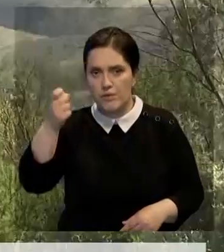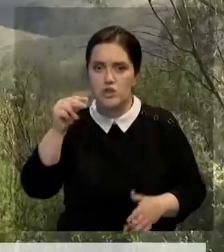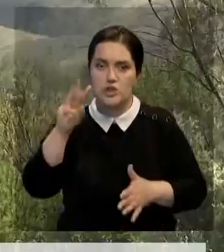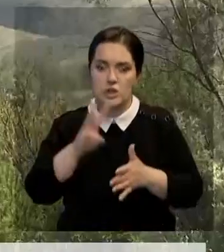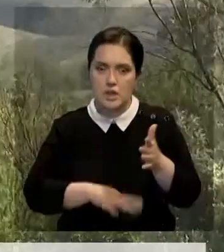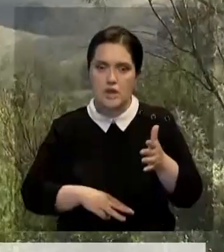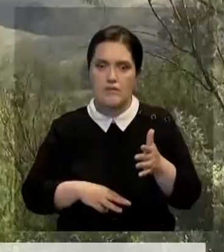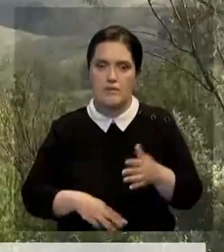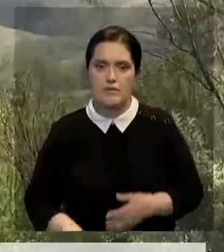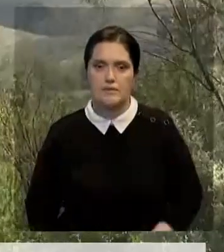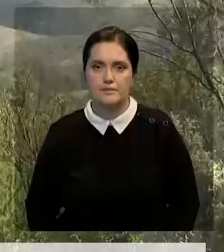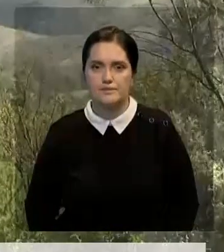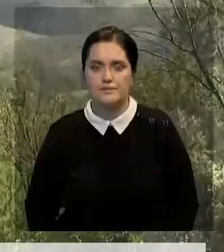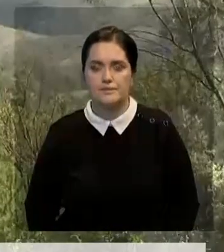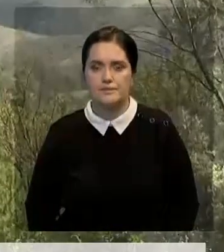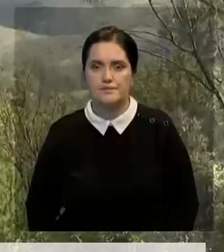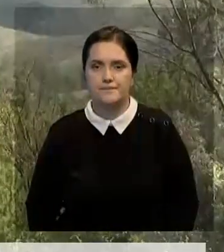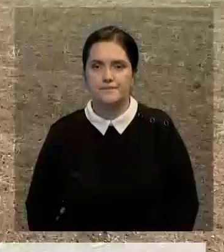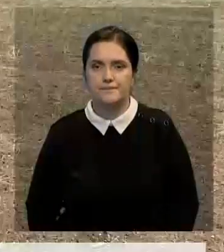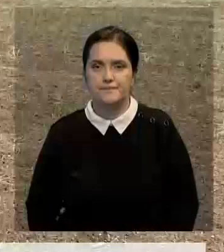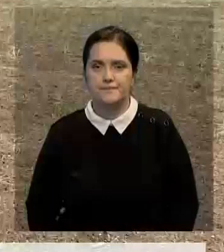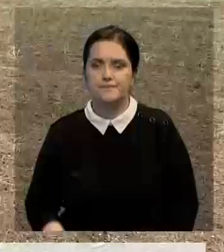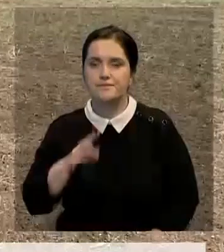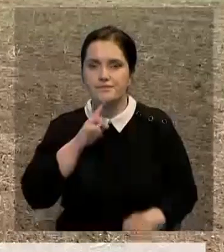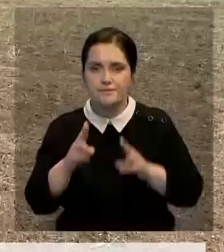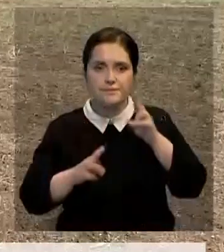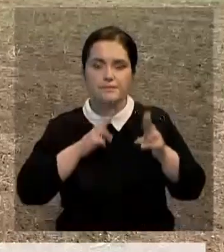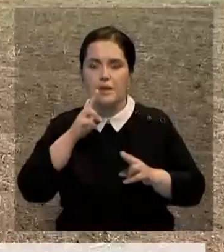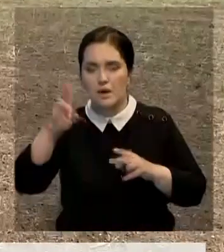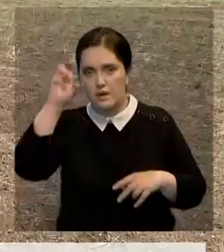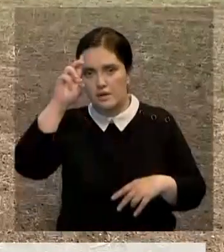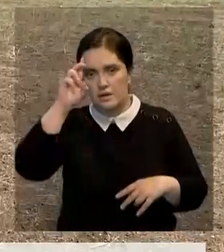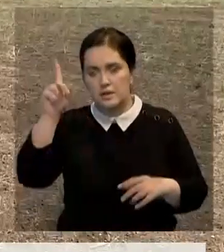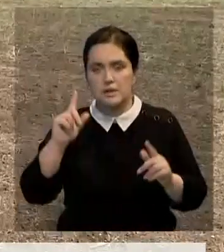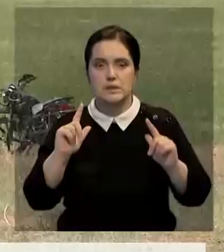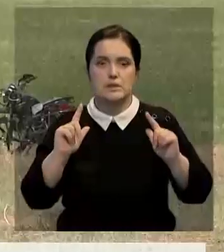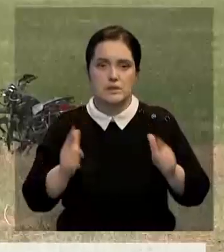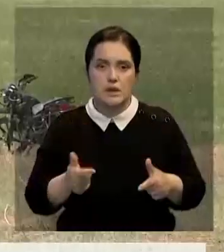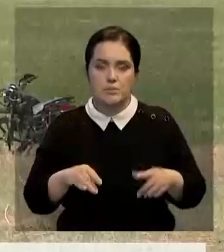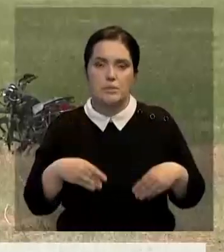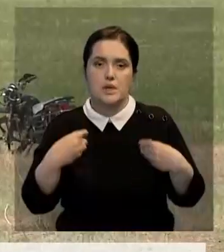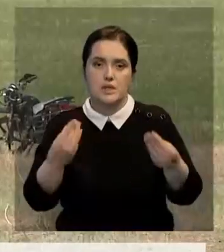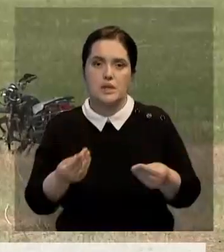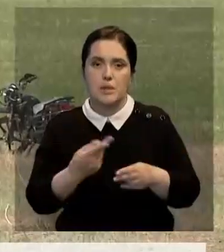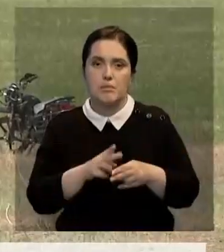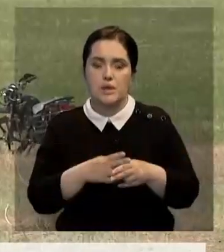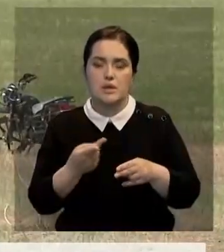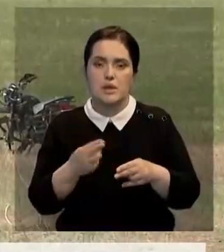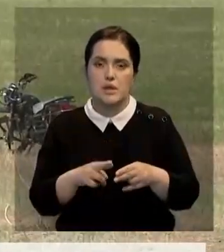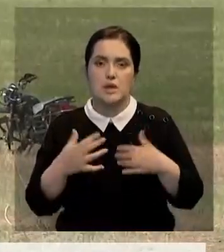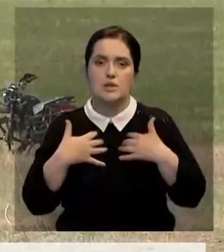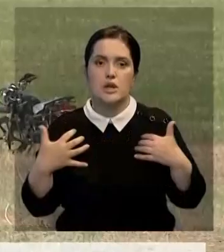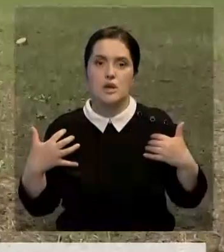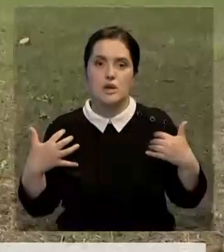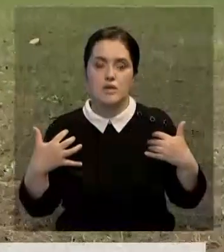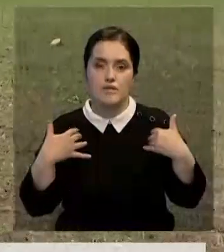штрафами, загоняют скот в загоны. Ранее, после неоднократных жалоб к местным властям, аграрии согласились предоставить сельчанам участок для перегона скота на